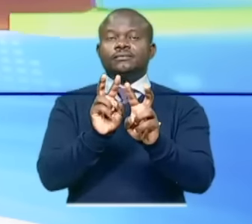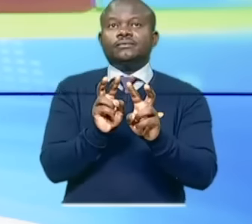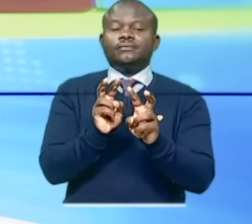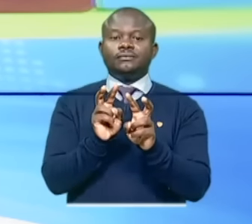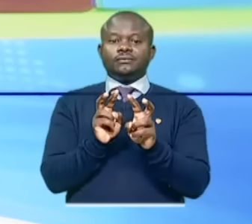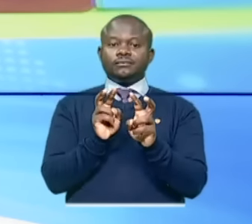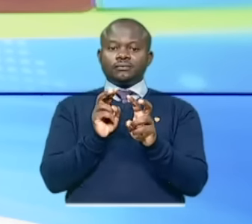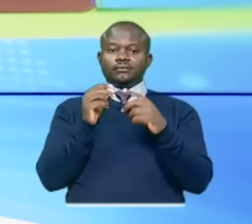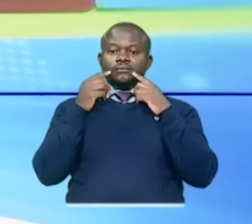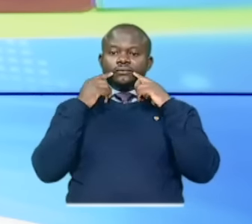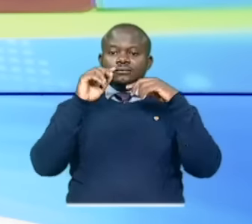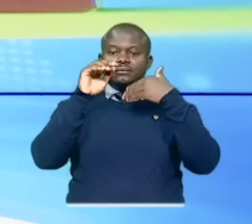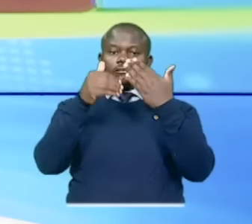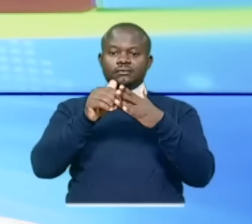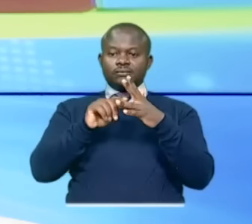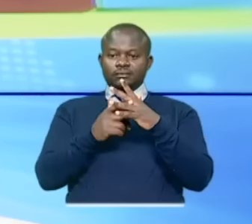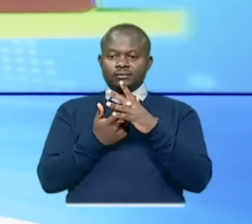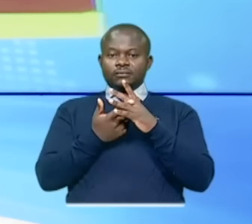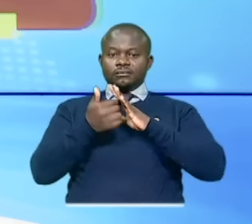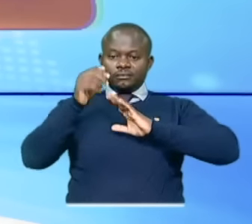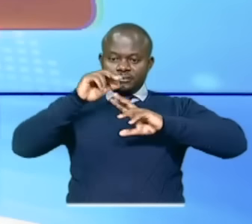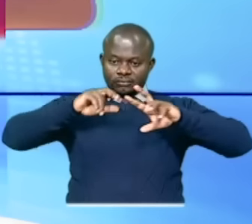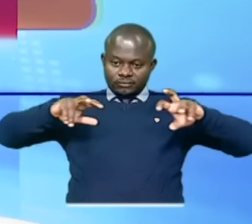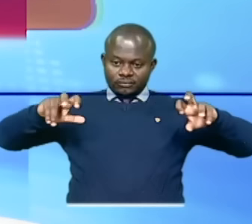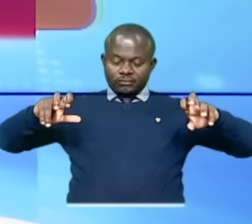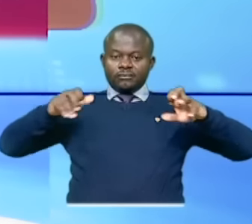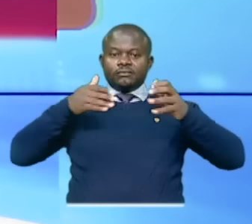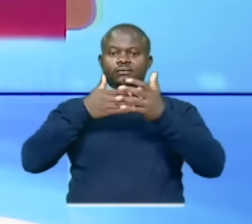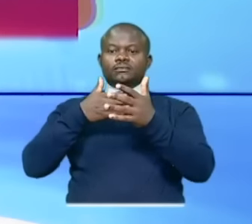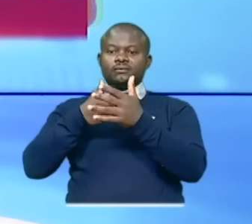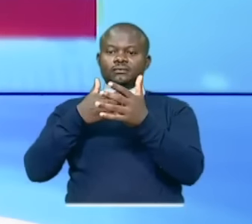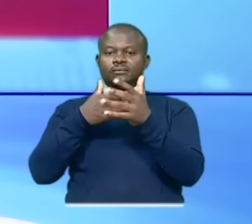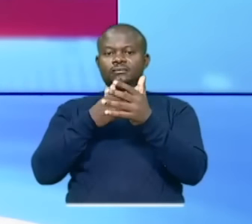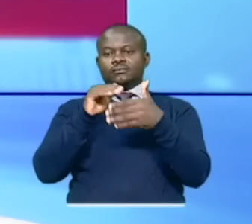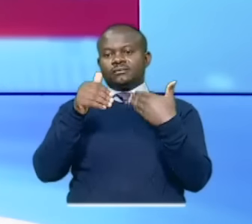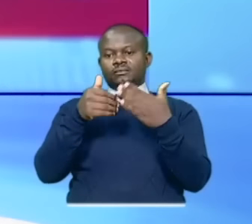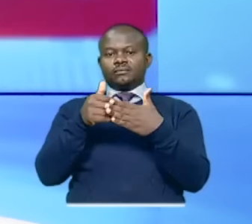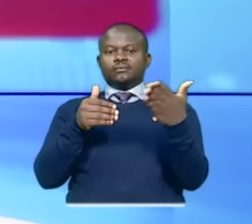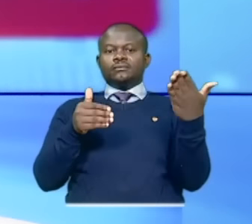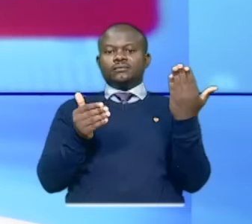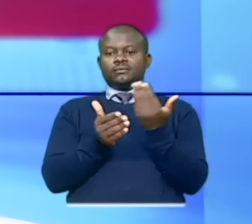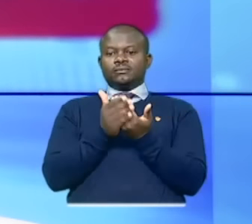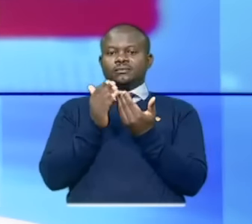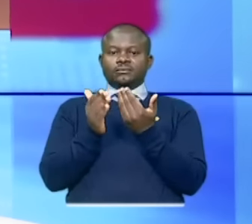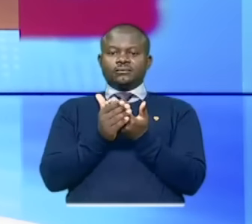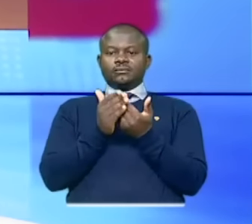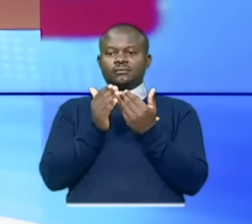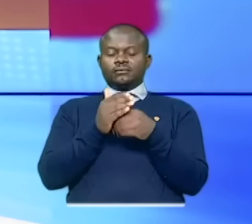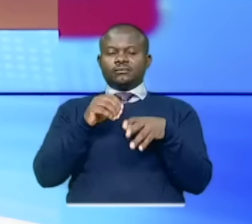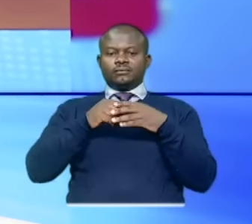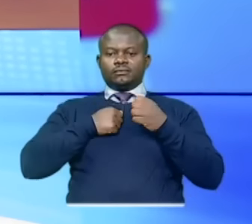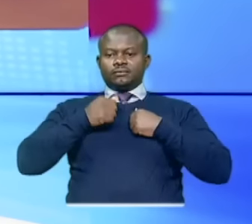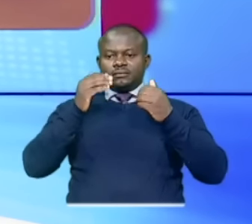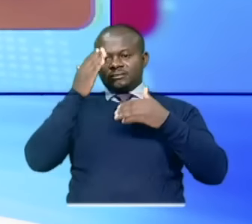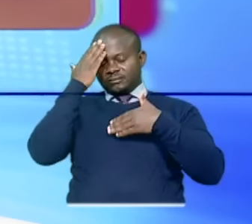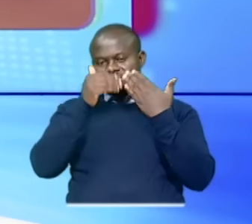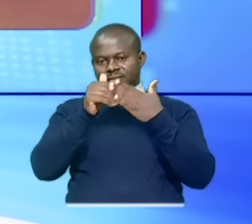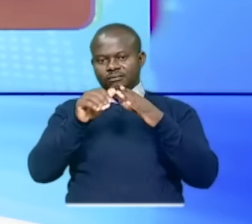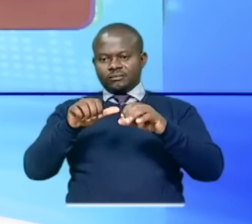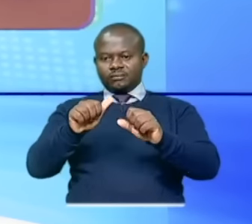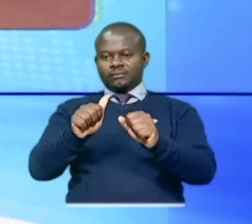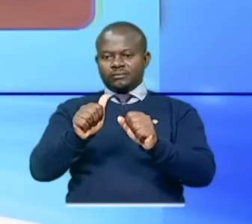zibireba zitangaza ko zatangiye kwiga ku mbogamizi zose zibangamiye ubworozi bw'inzuki mu Rwanda kugira ngo